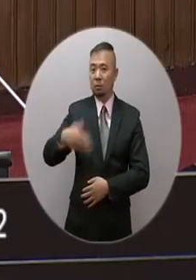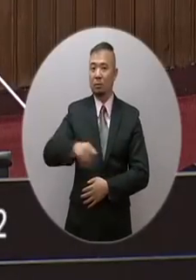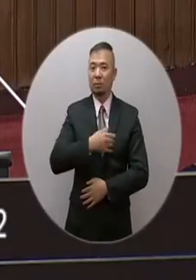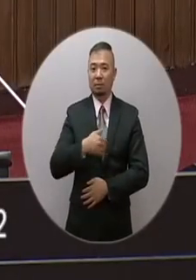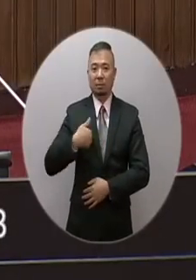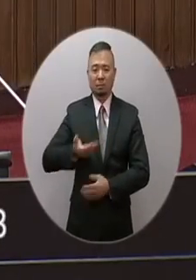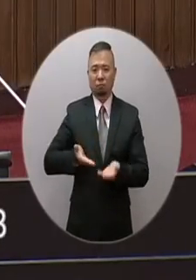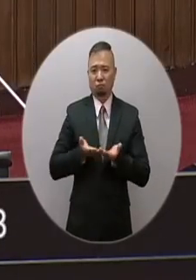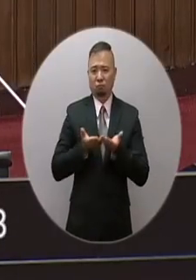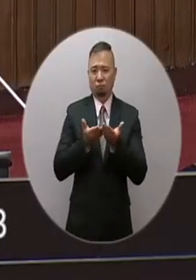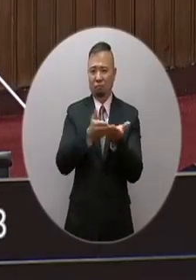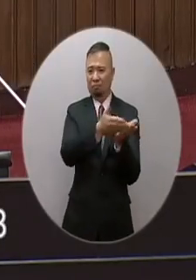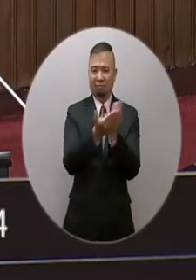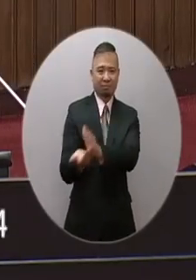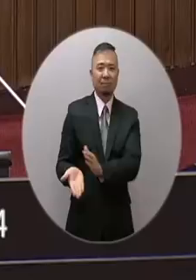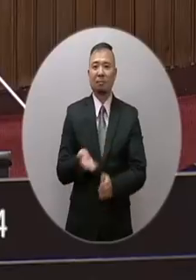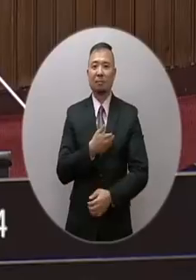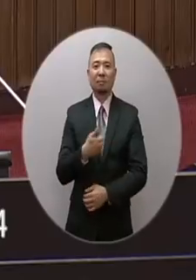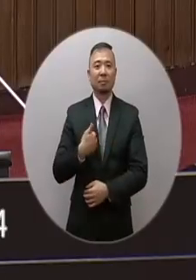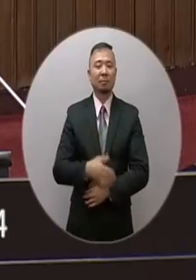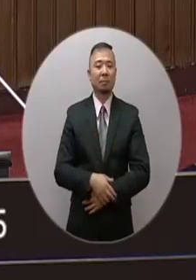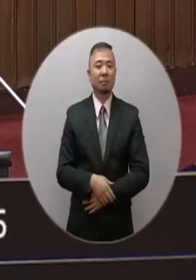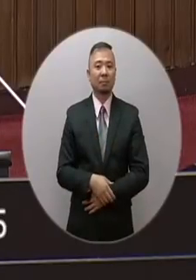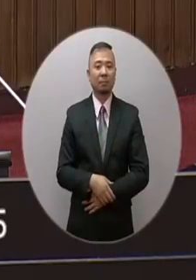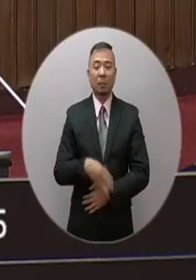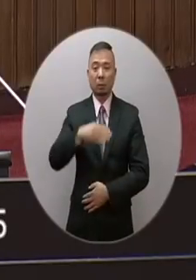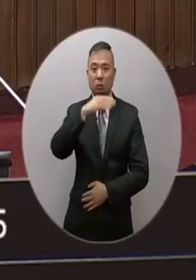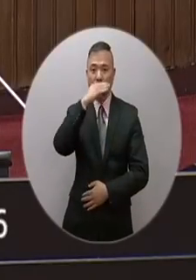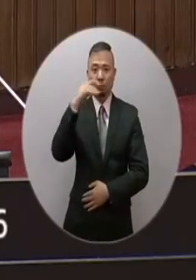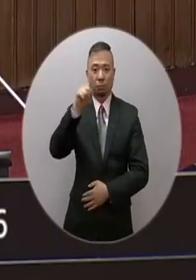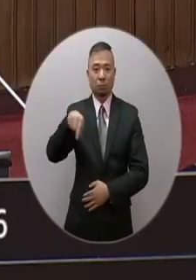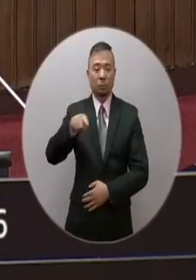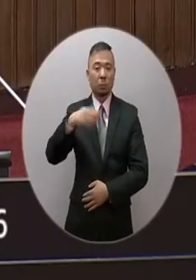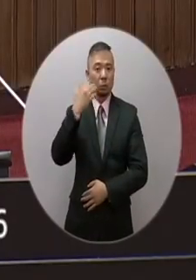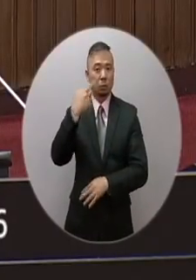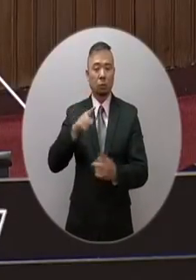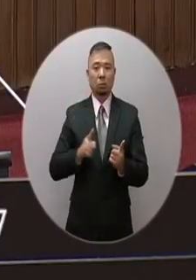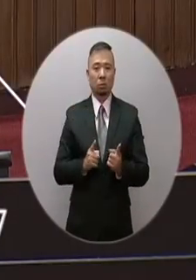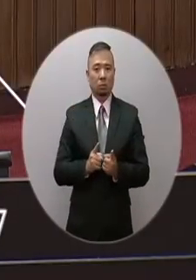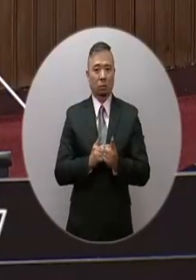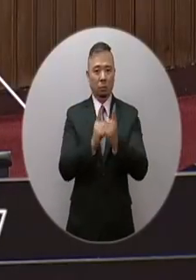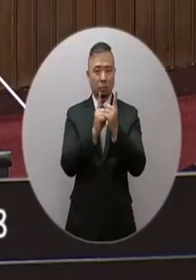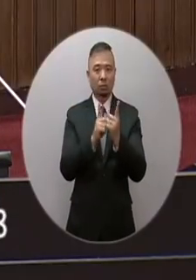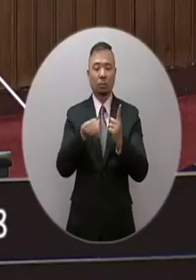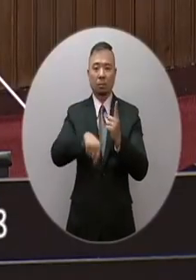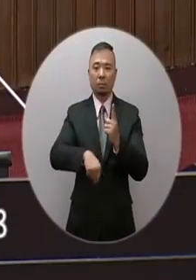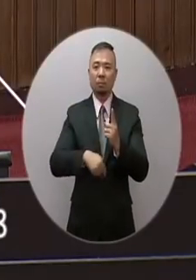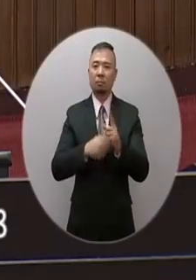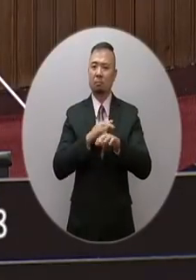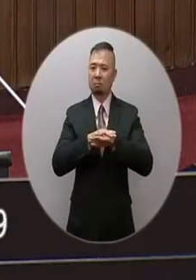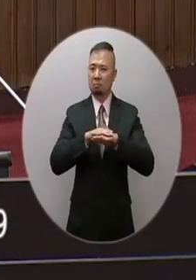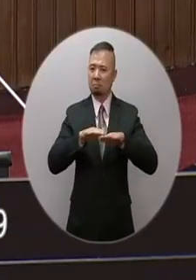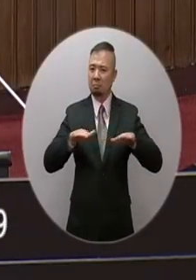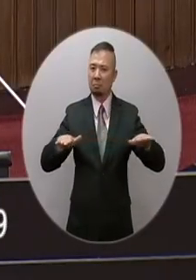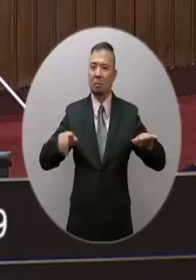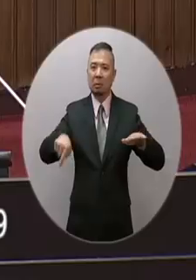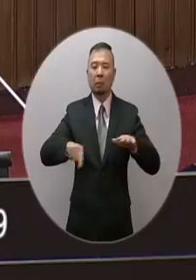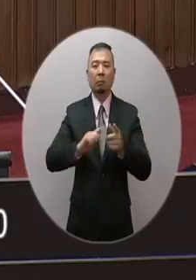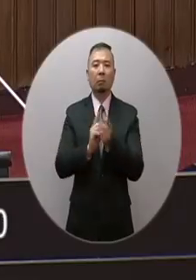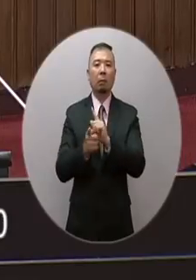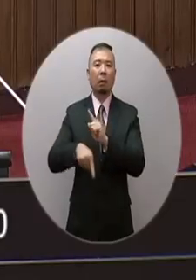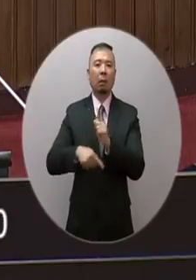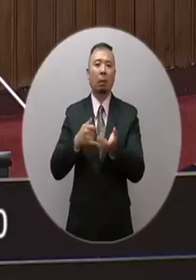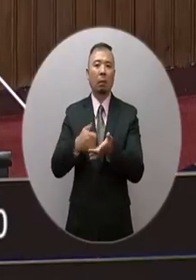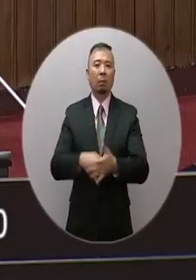舟。君子者欲安，则莫若平正爱民矣。”也就是上师